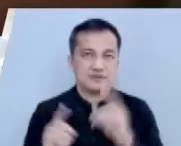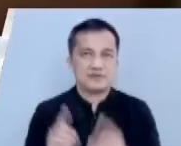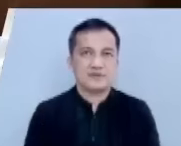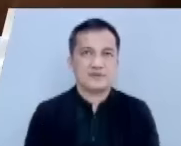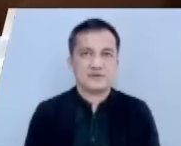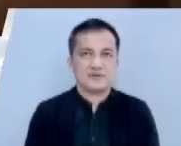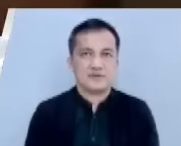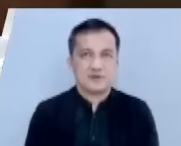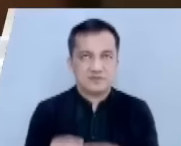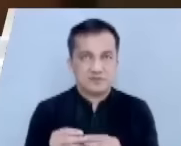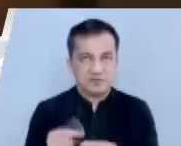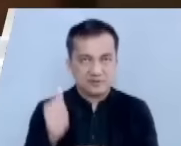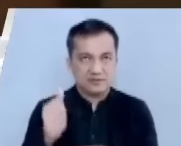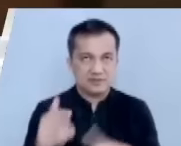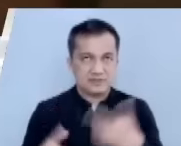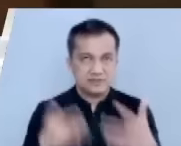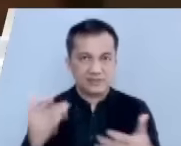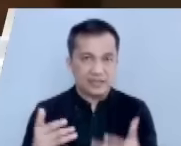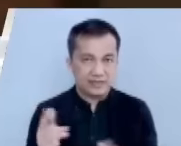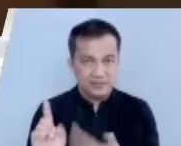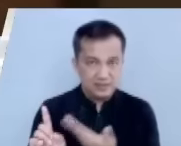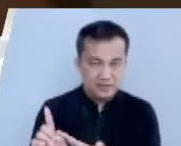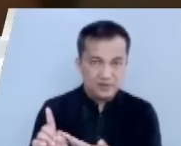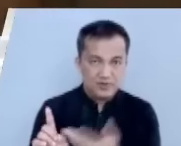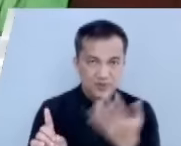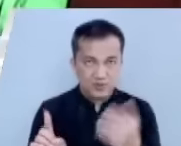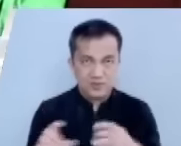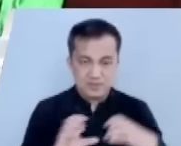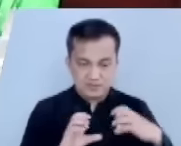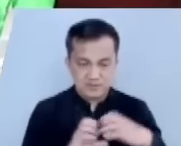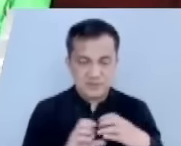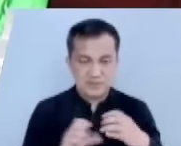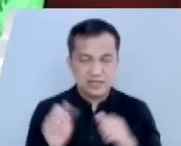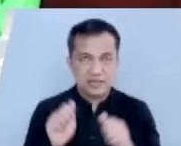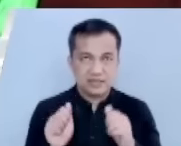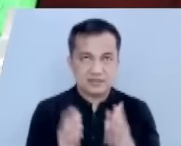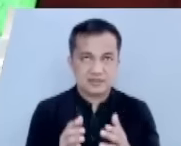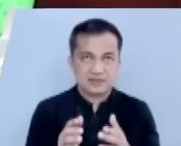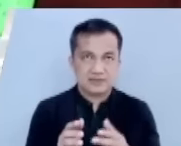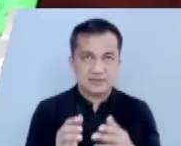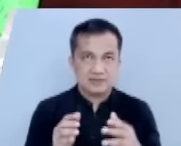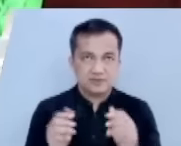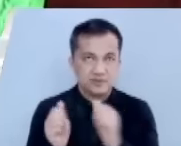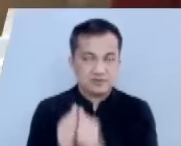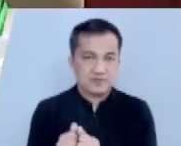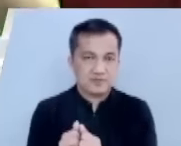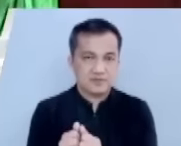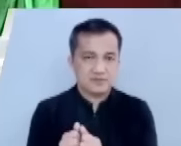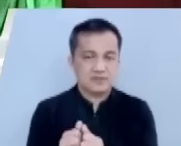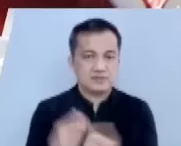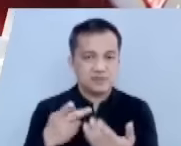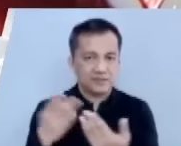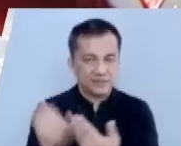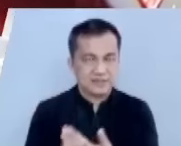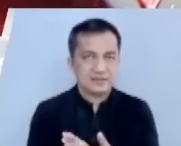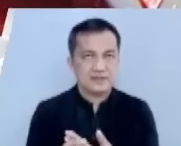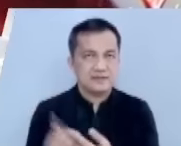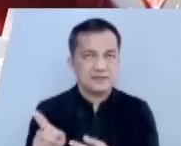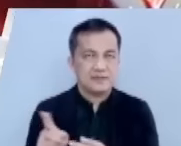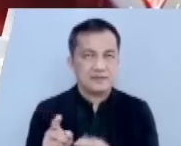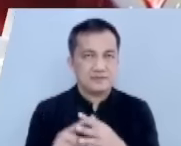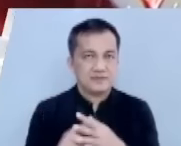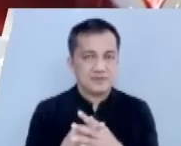siyang excited dahil sa Kapuso actress na makakasama niya sa project na magsisimula na niyang